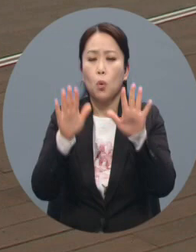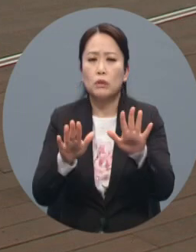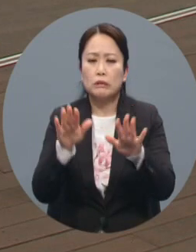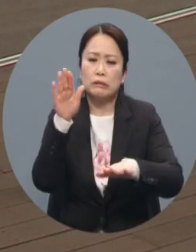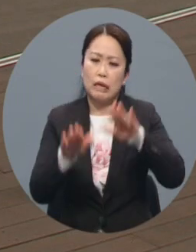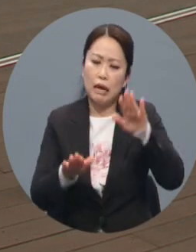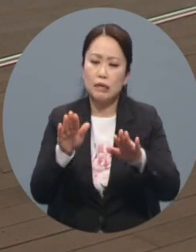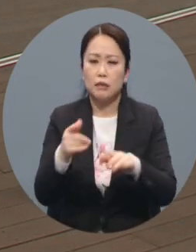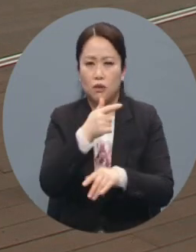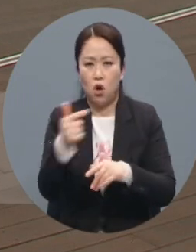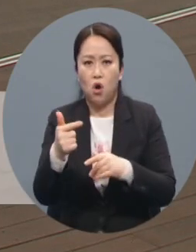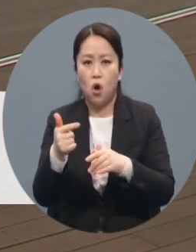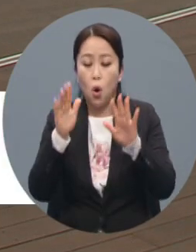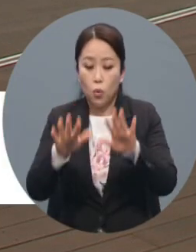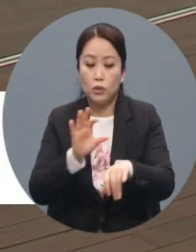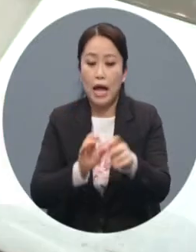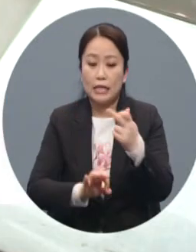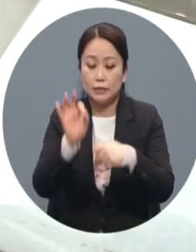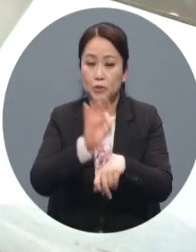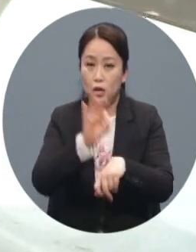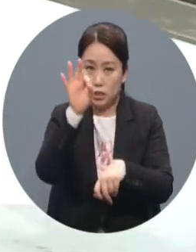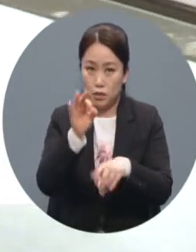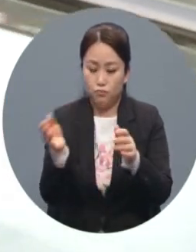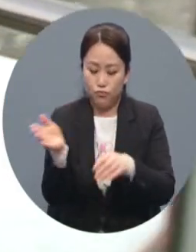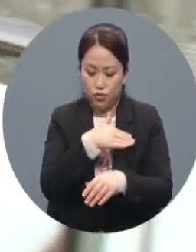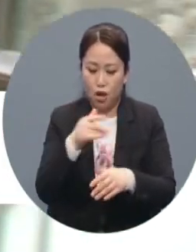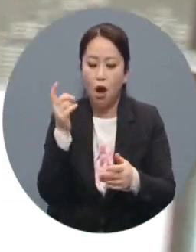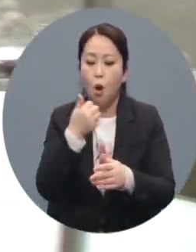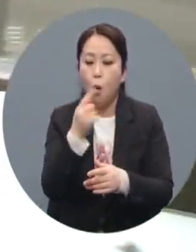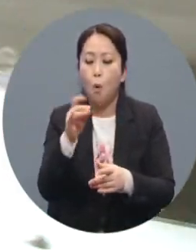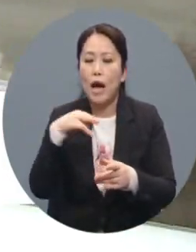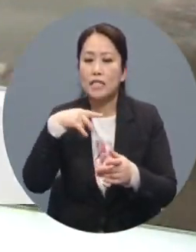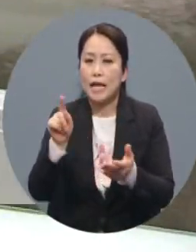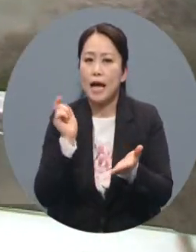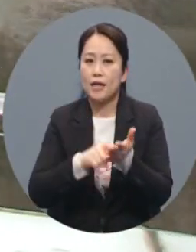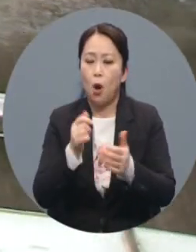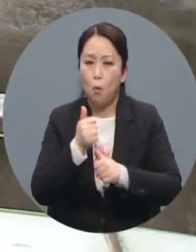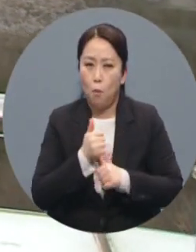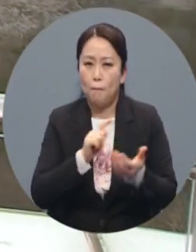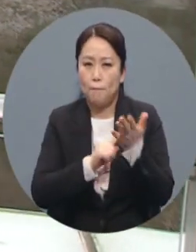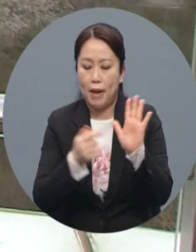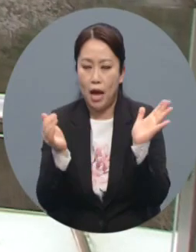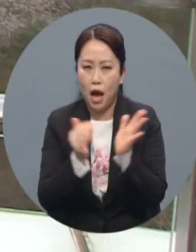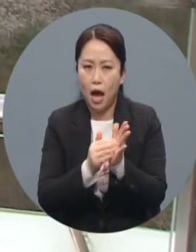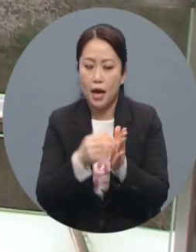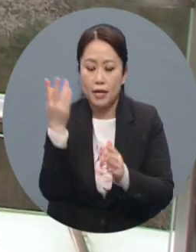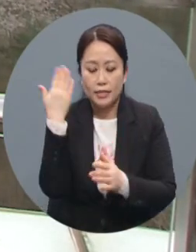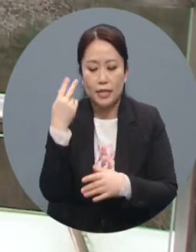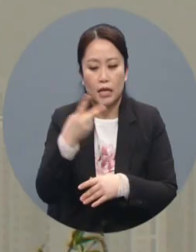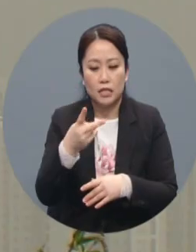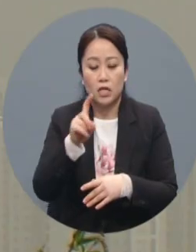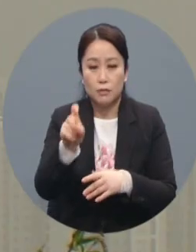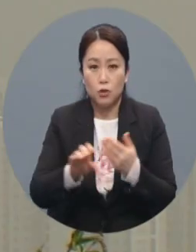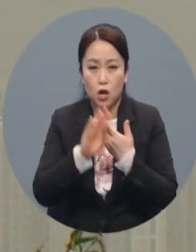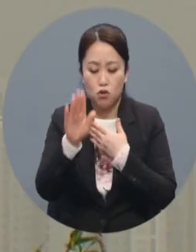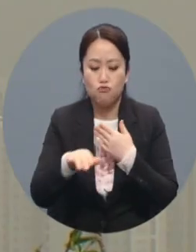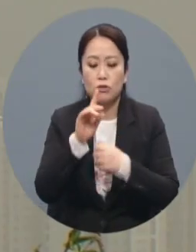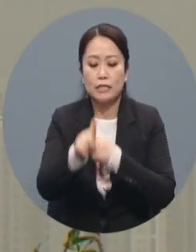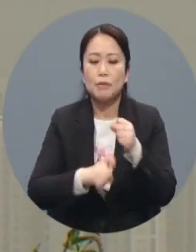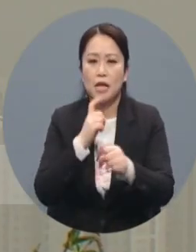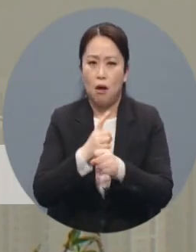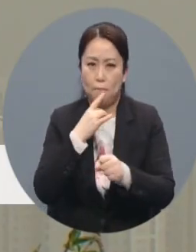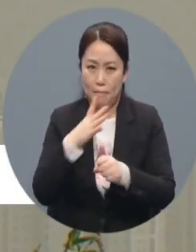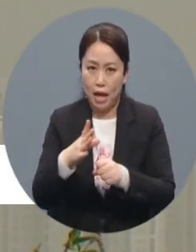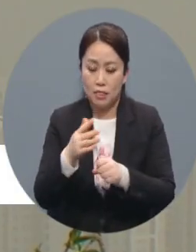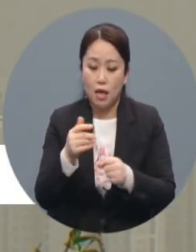오늘 오전 10시 일기에 황사 경보가 발효됐습니다. 지난 2010년 이후 11년 만입니다. 황령산에서 또렷이